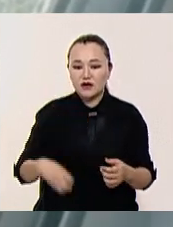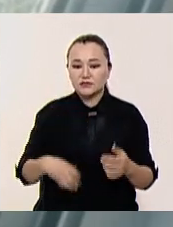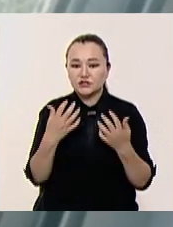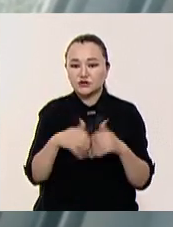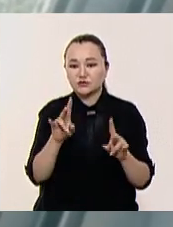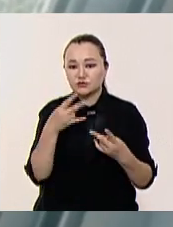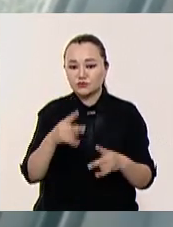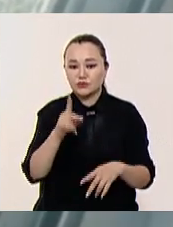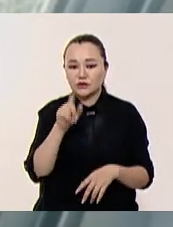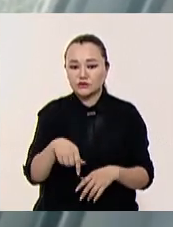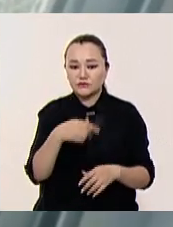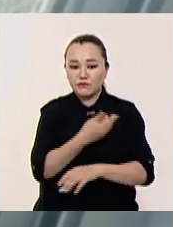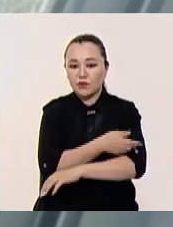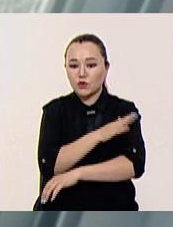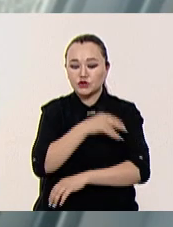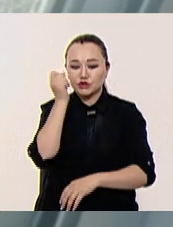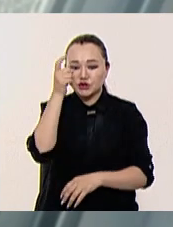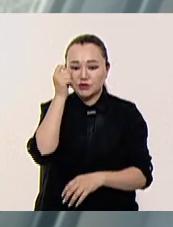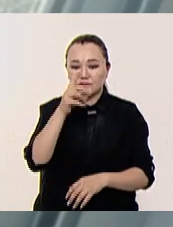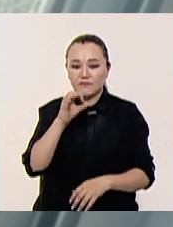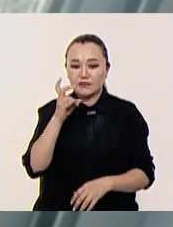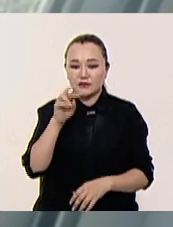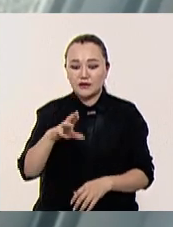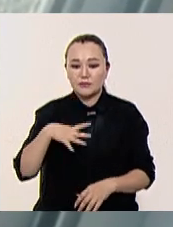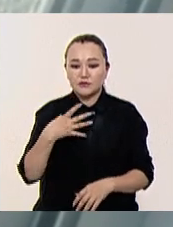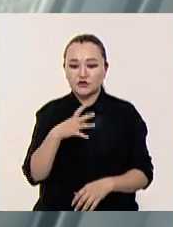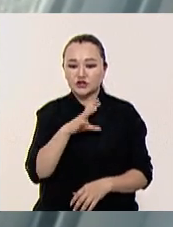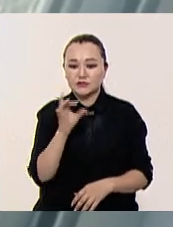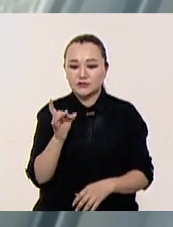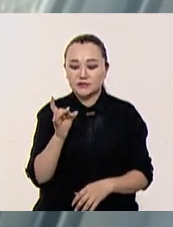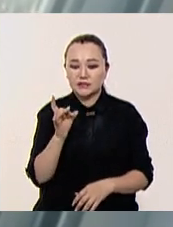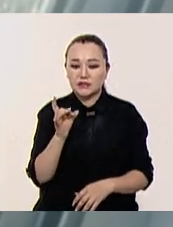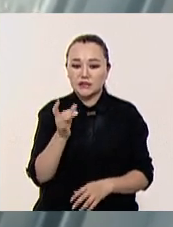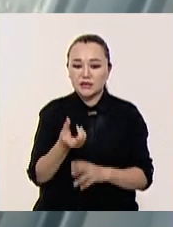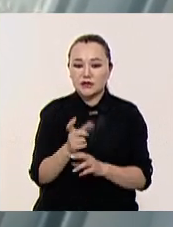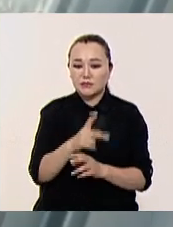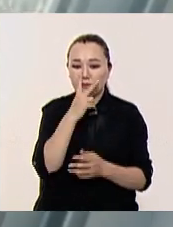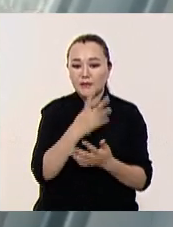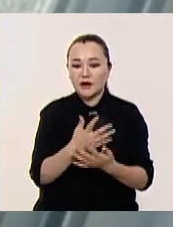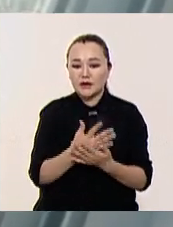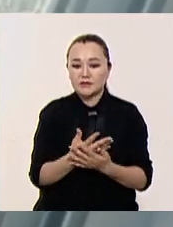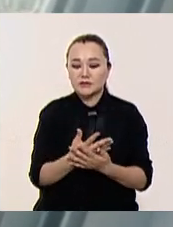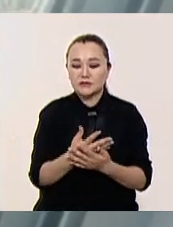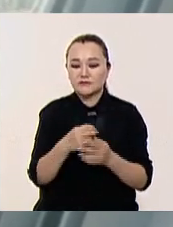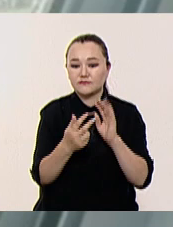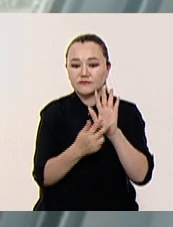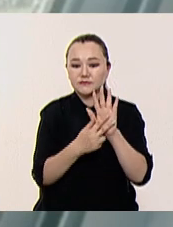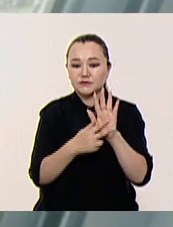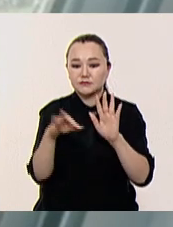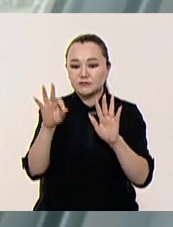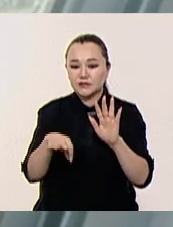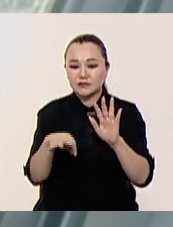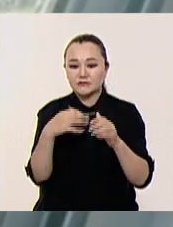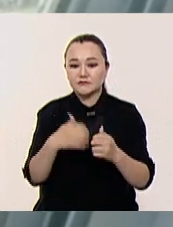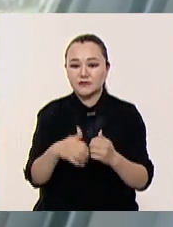мы берем вот Польша, Чехия, Венгрия, ну, бывшие постсоветские страны. У них этот показатель 18% в